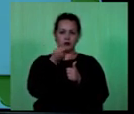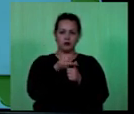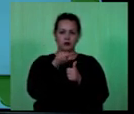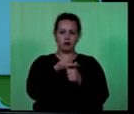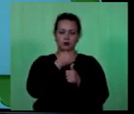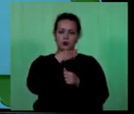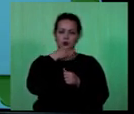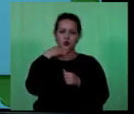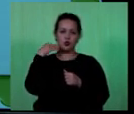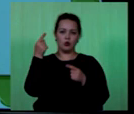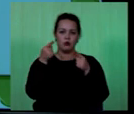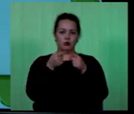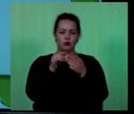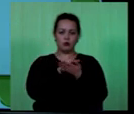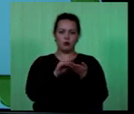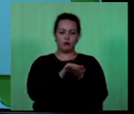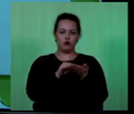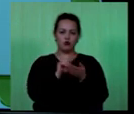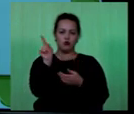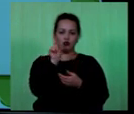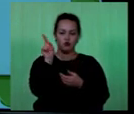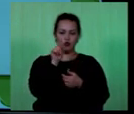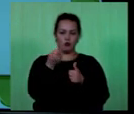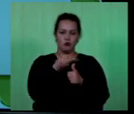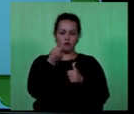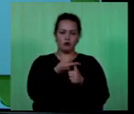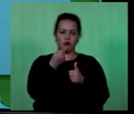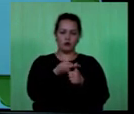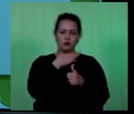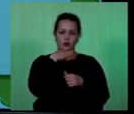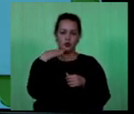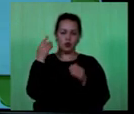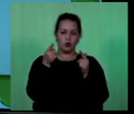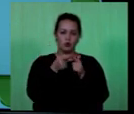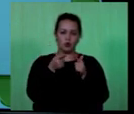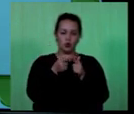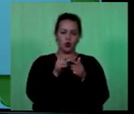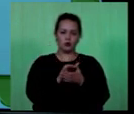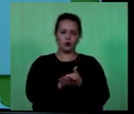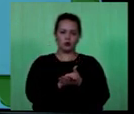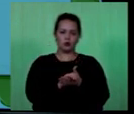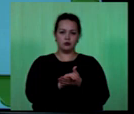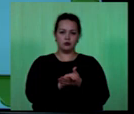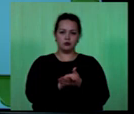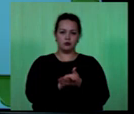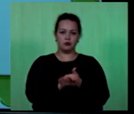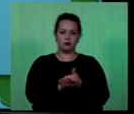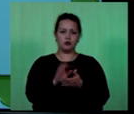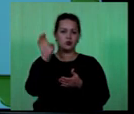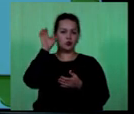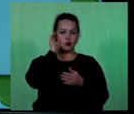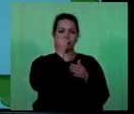многоугольником повторяю что называют многоугольником слушай